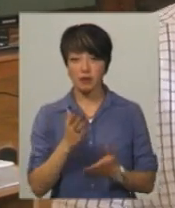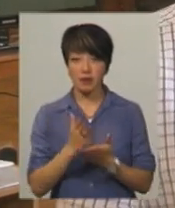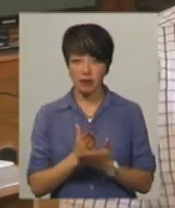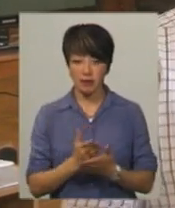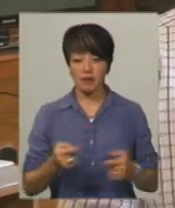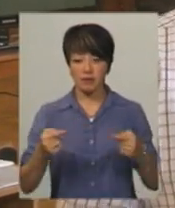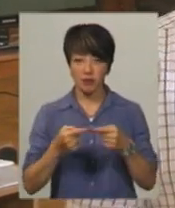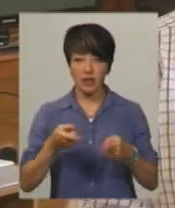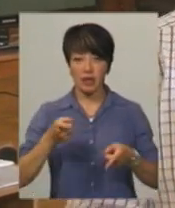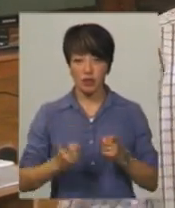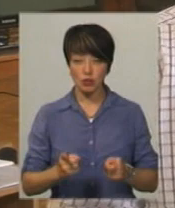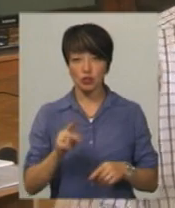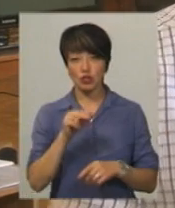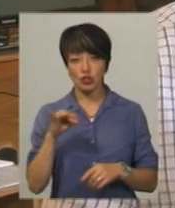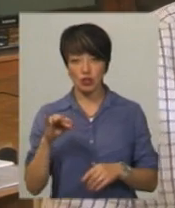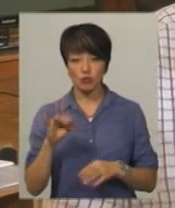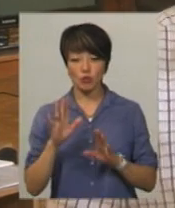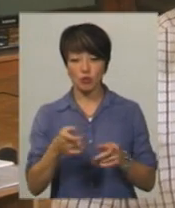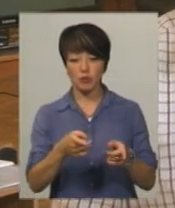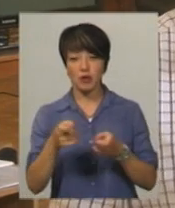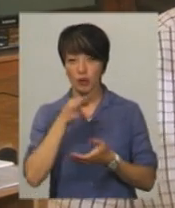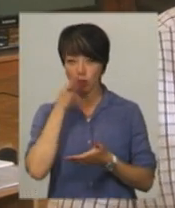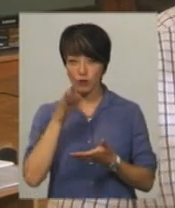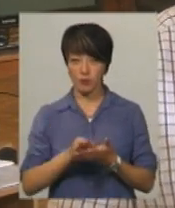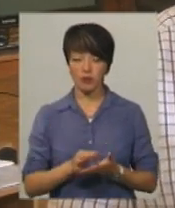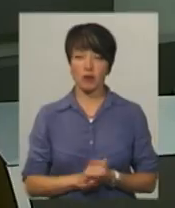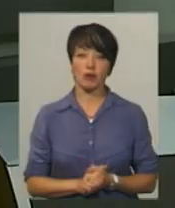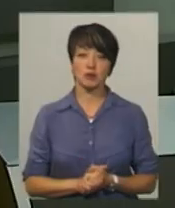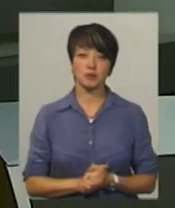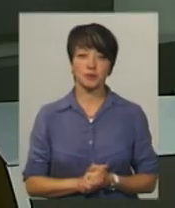відповідає дійсності і чи будуть когось притягувати до відповідальності.